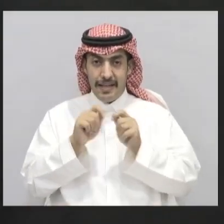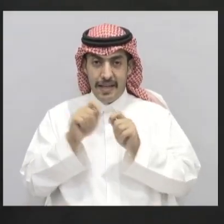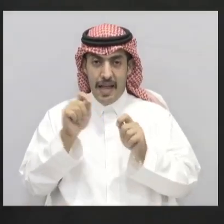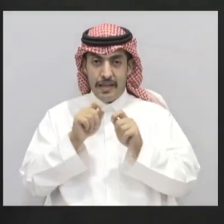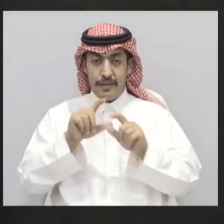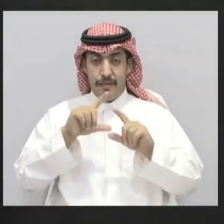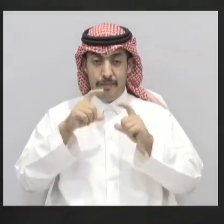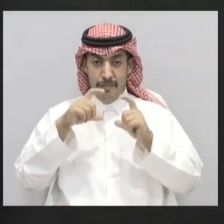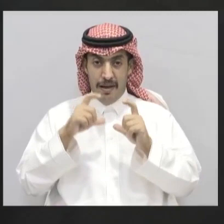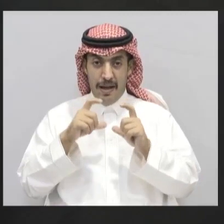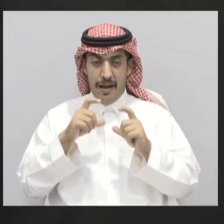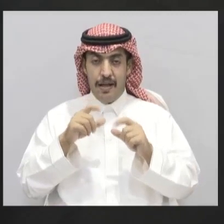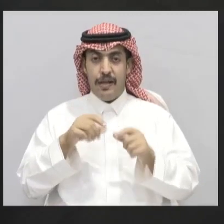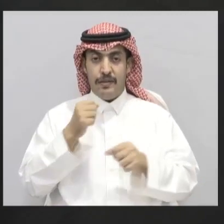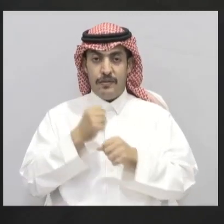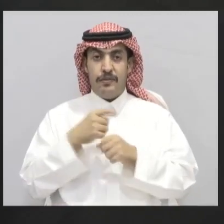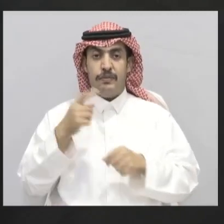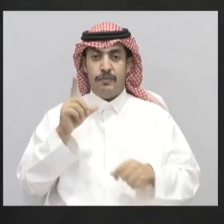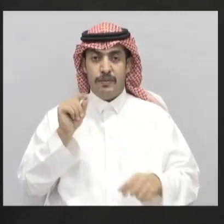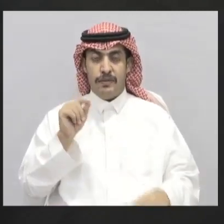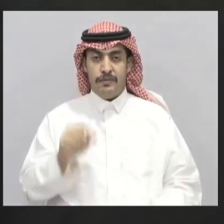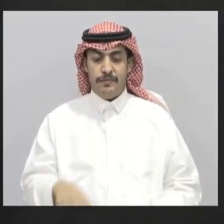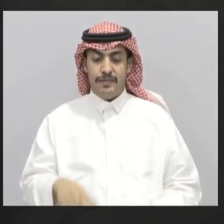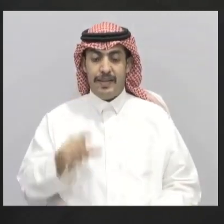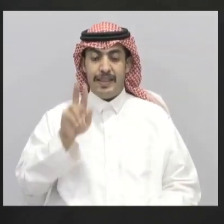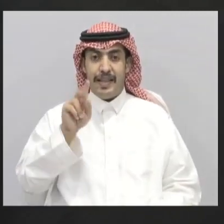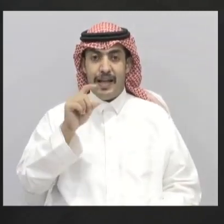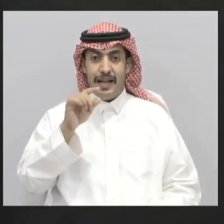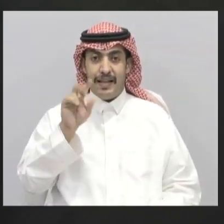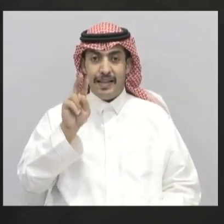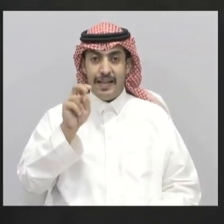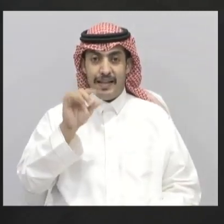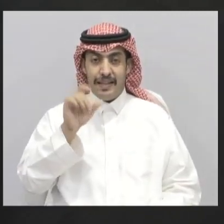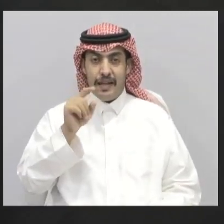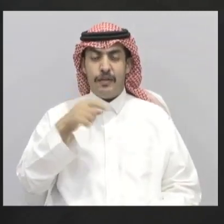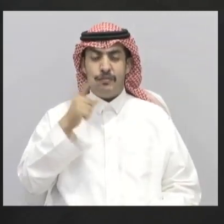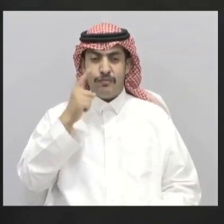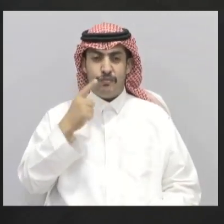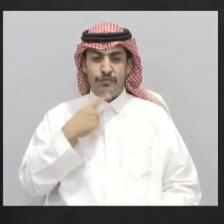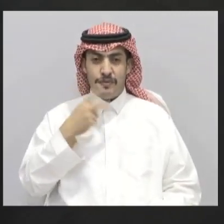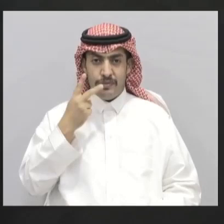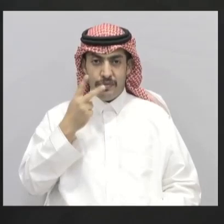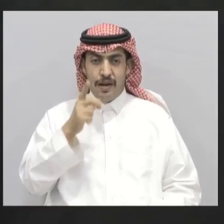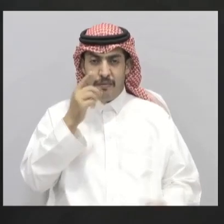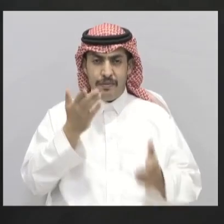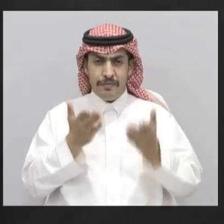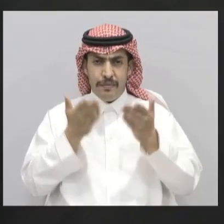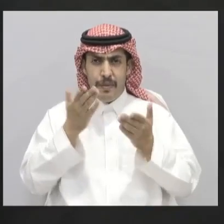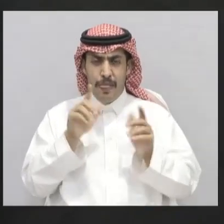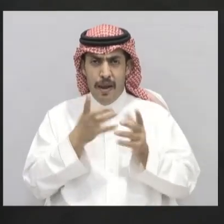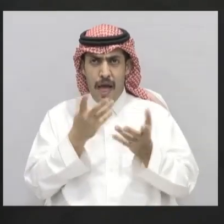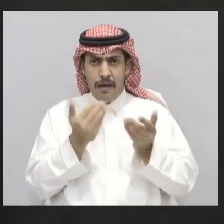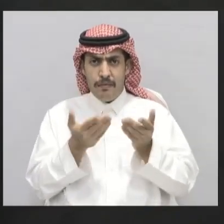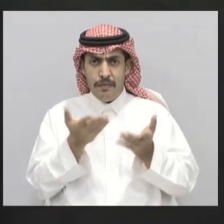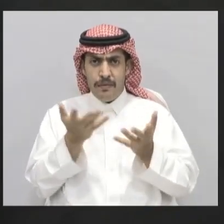المنقله احسنتم تقدير ان يريد بالنظر ان تقدر قياس